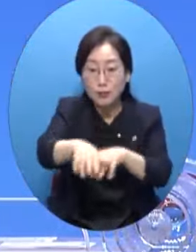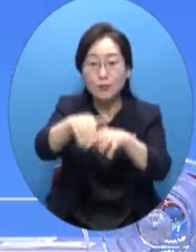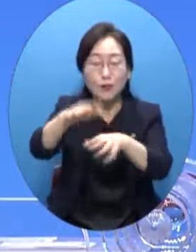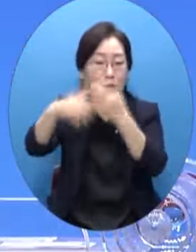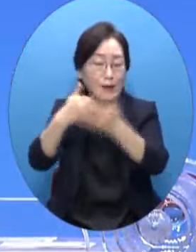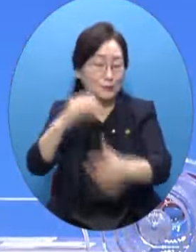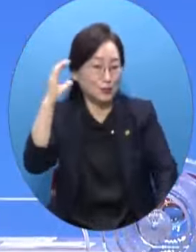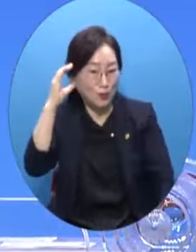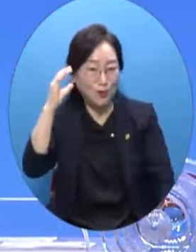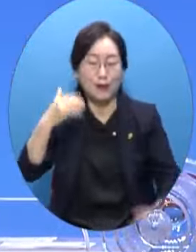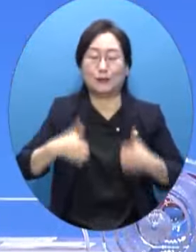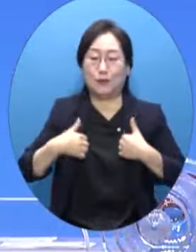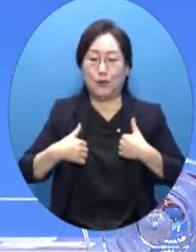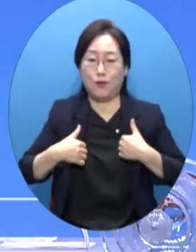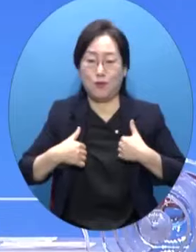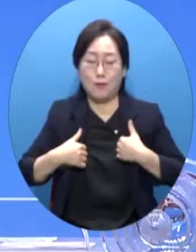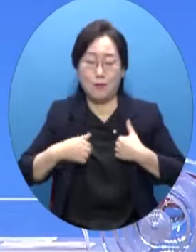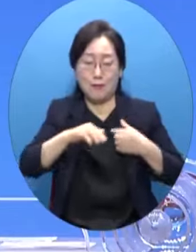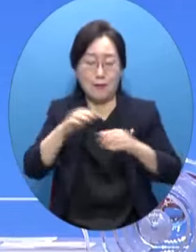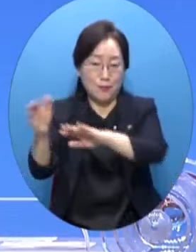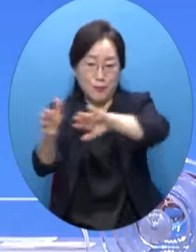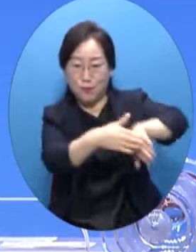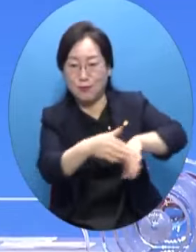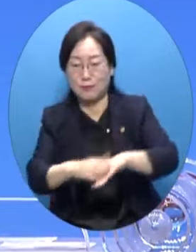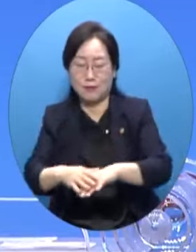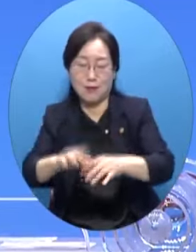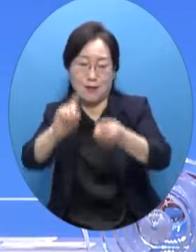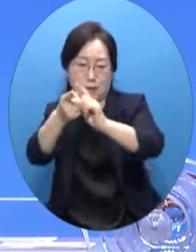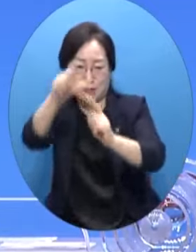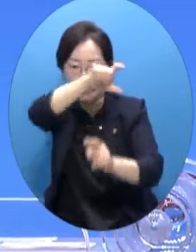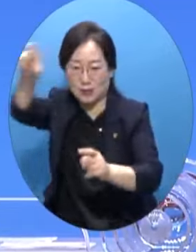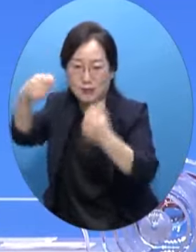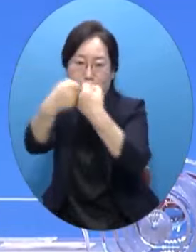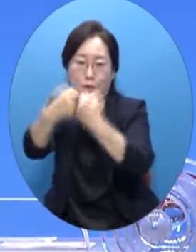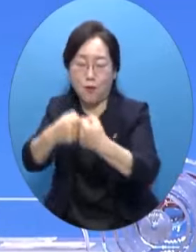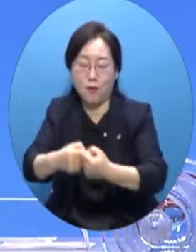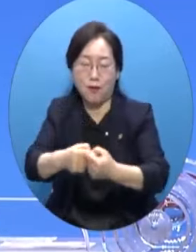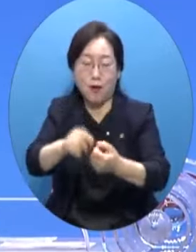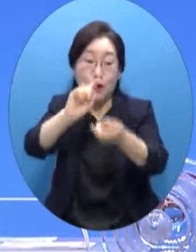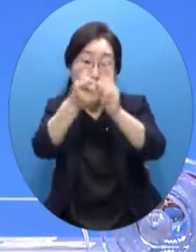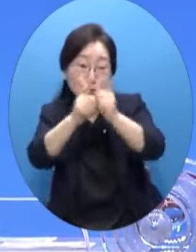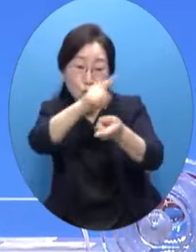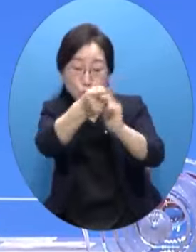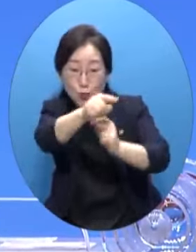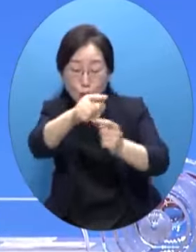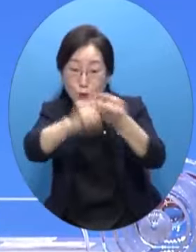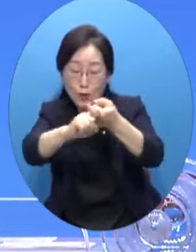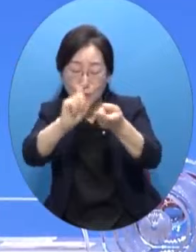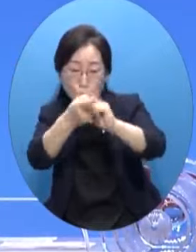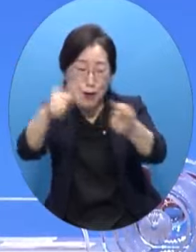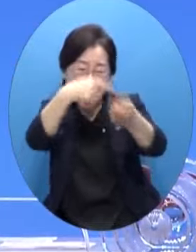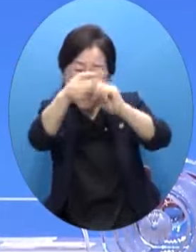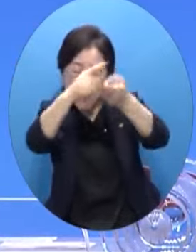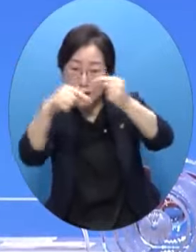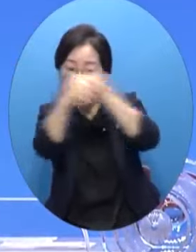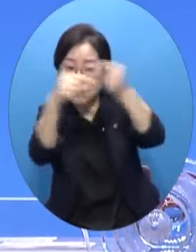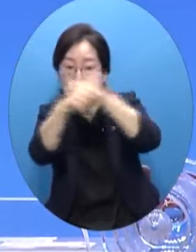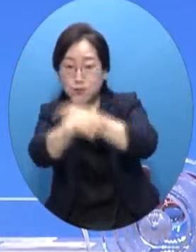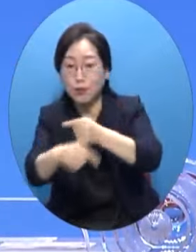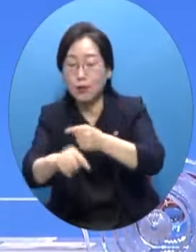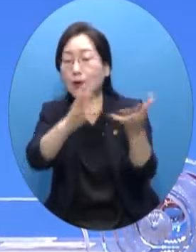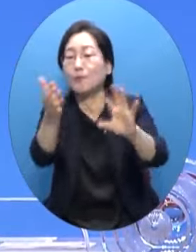하나님 역사하셨습니다. 연합군들이 저들끼리 서로 막 죽이고 싸우기 시작해가지고 완전히 멸망당하고 할렐루야